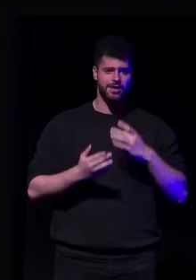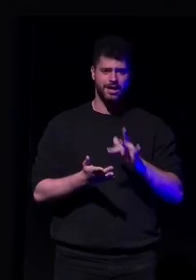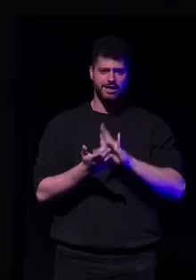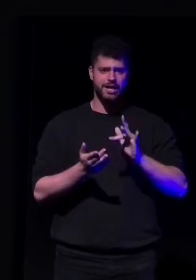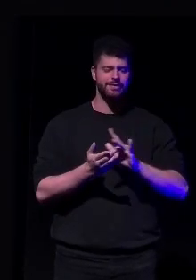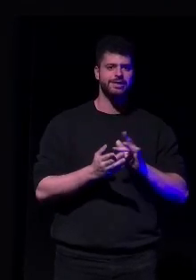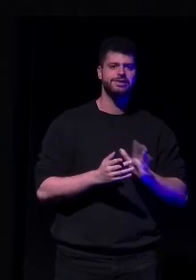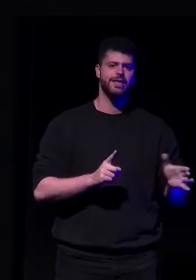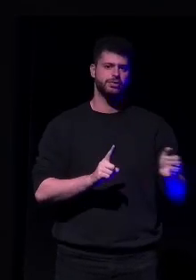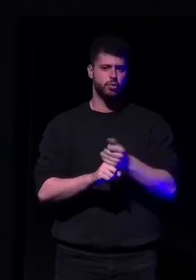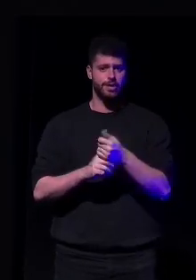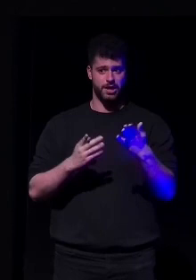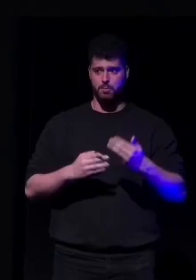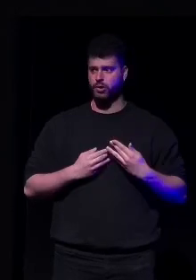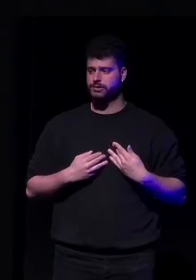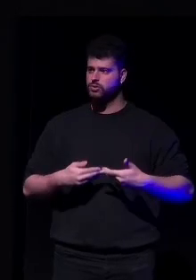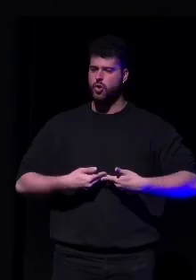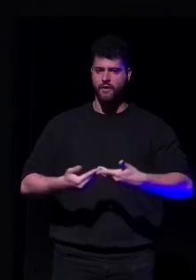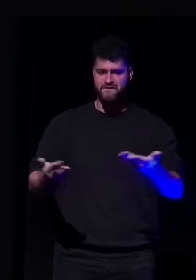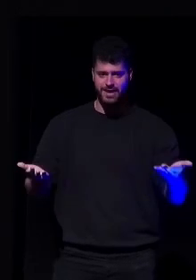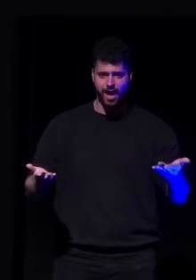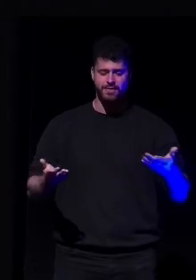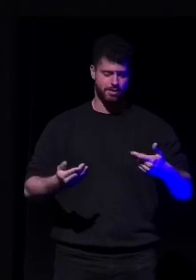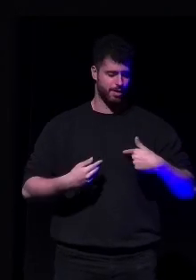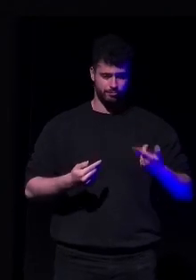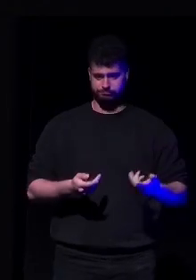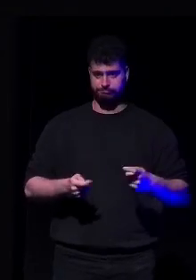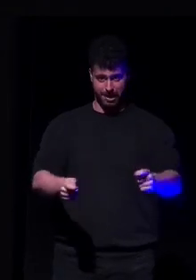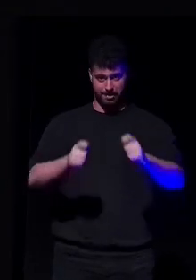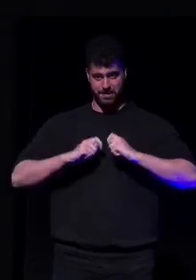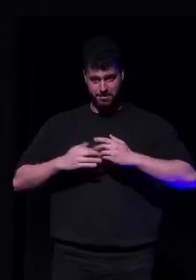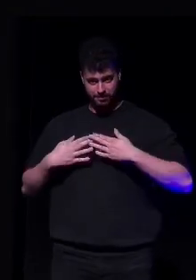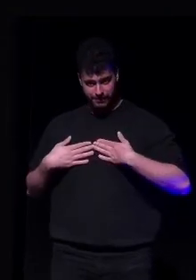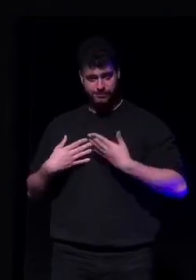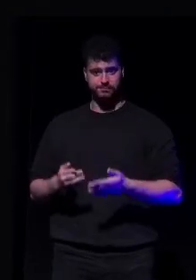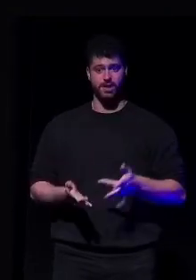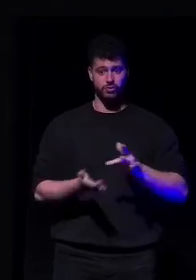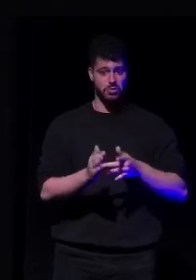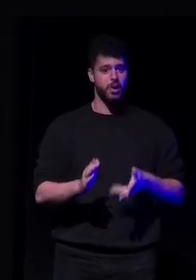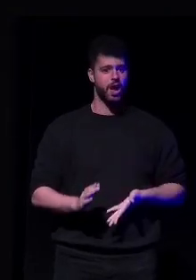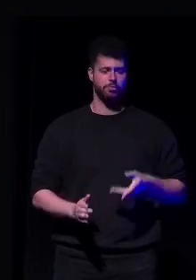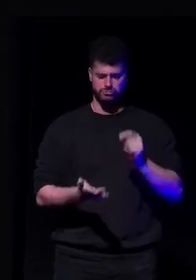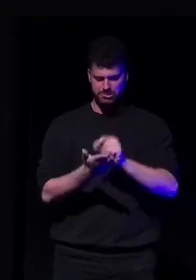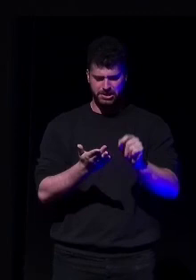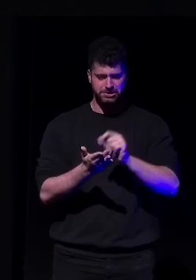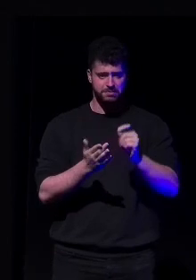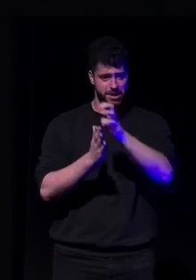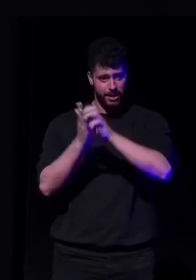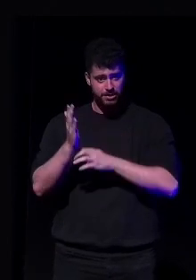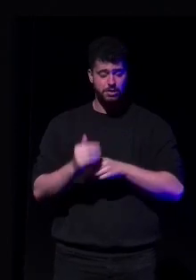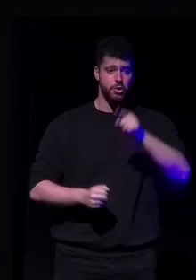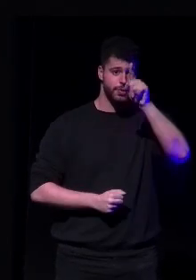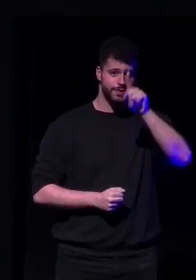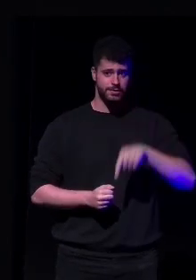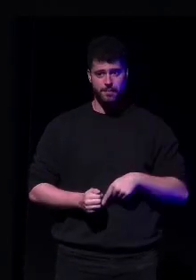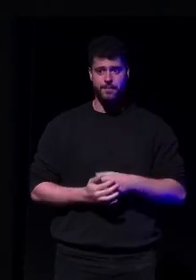aquesta confiança que, bueno, que van dipositar en mi a l'hora d'escollir-me a l'hora de fer aquest article i també per la